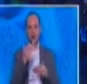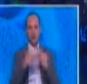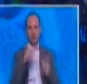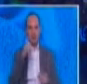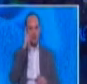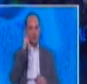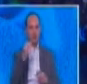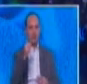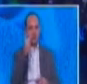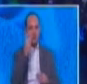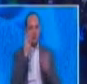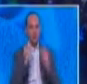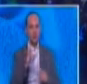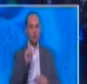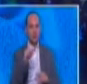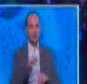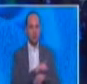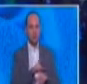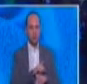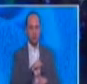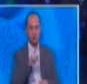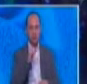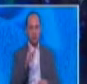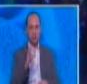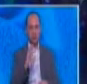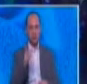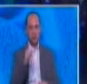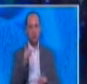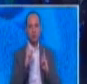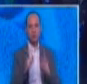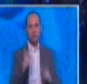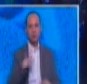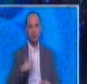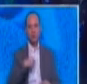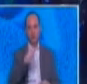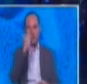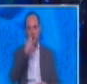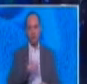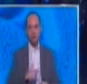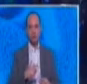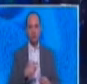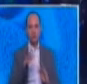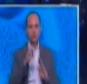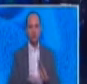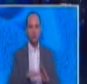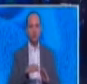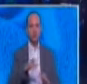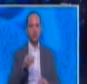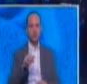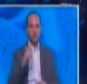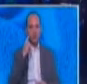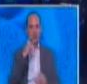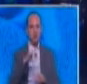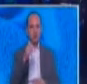Sayın seyirciler, çok dikkat etmemiz gereken bir süreçten geçiyoruz ve bu dönemde özellikle bağışıklığı düşük kişiler dikkat etmek